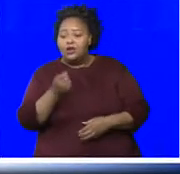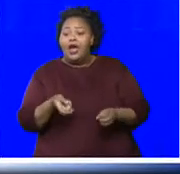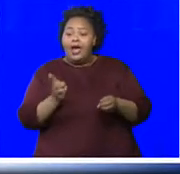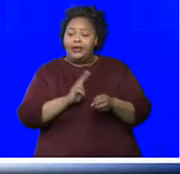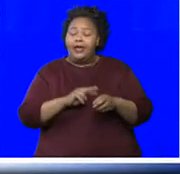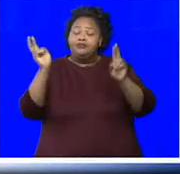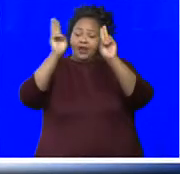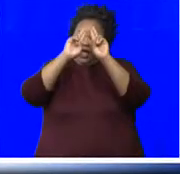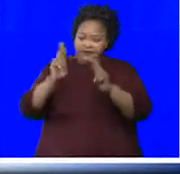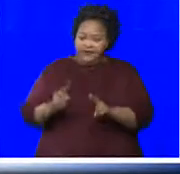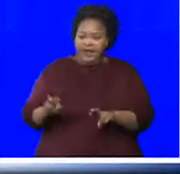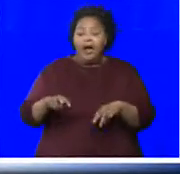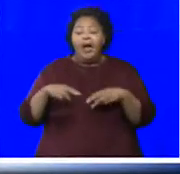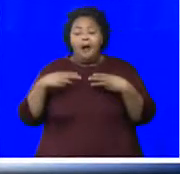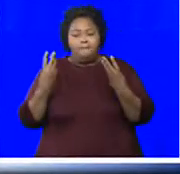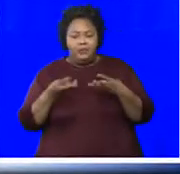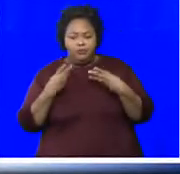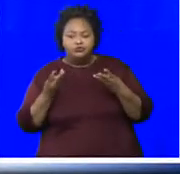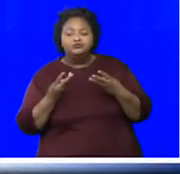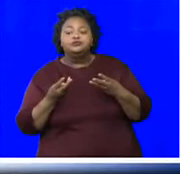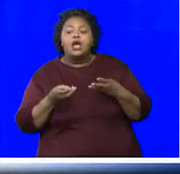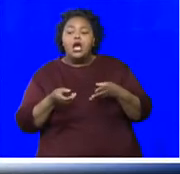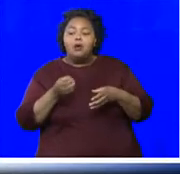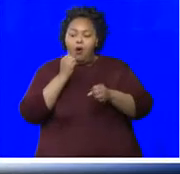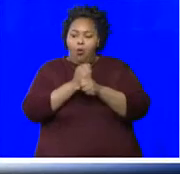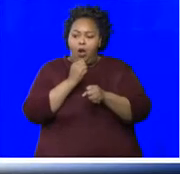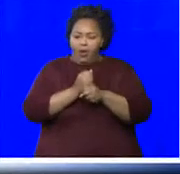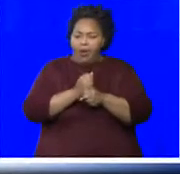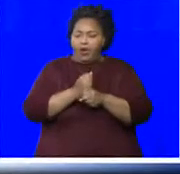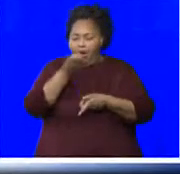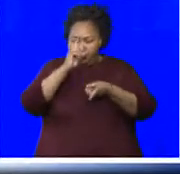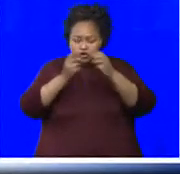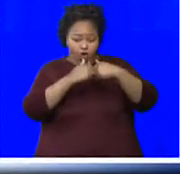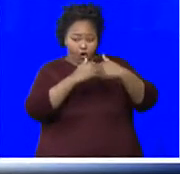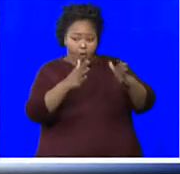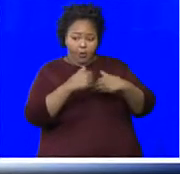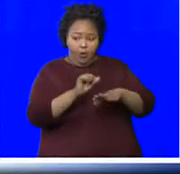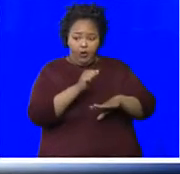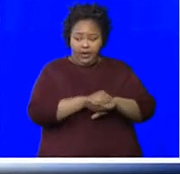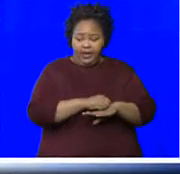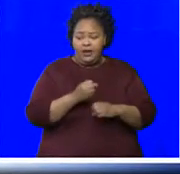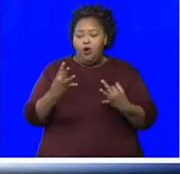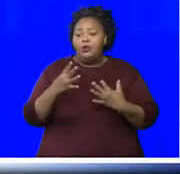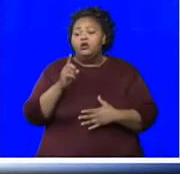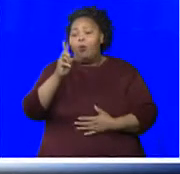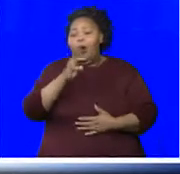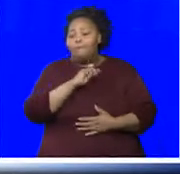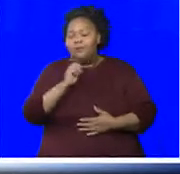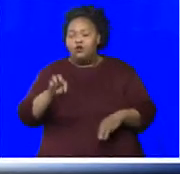e-Afrika. Kusukela-ke live lithatha sihlalo sakasakho induna khumalo yathise malunga ukuthi